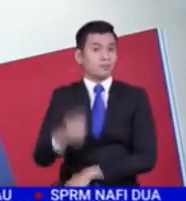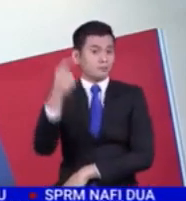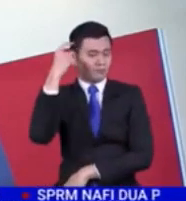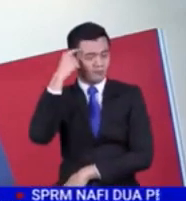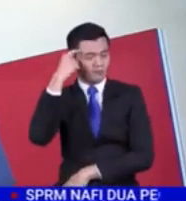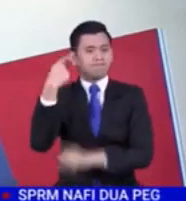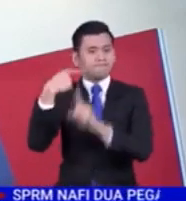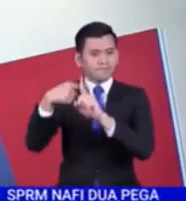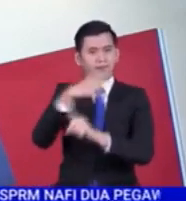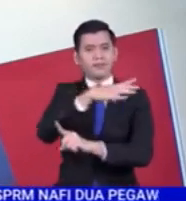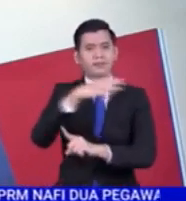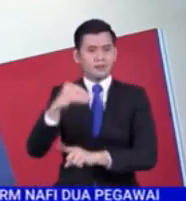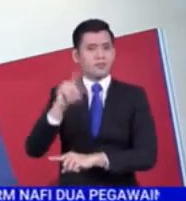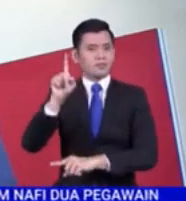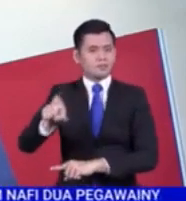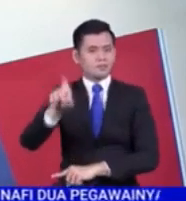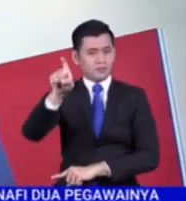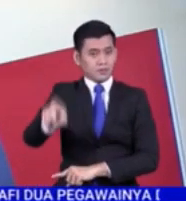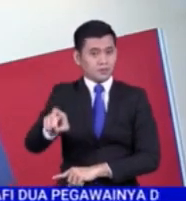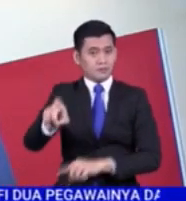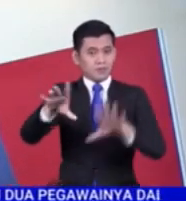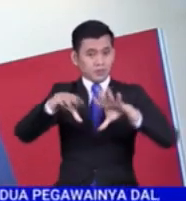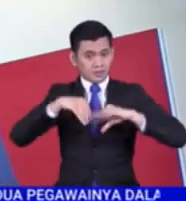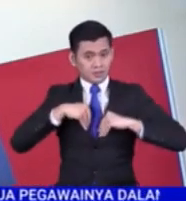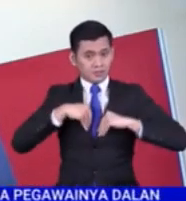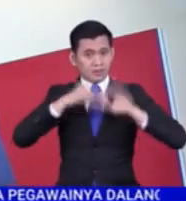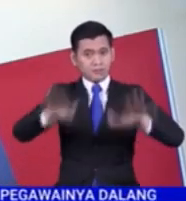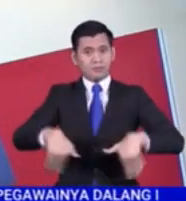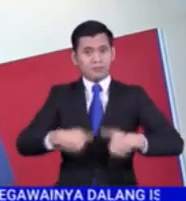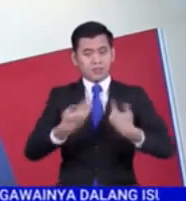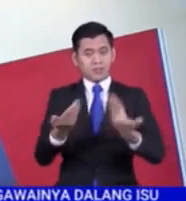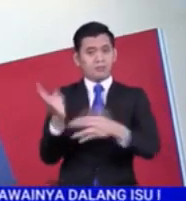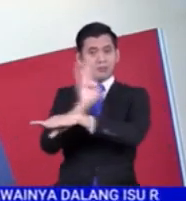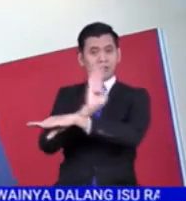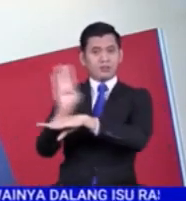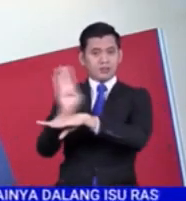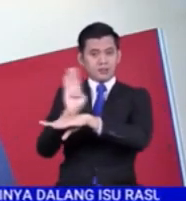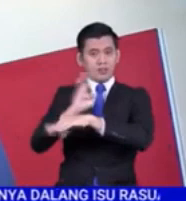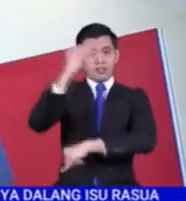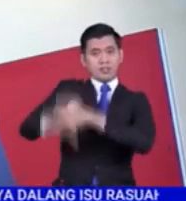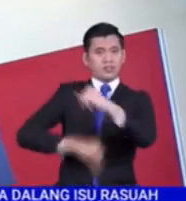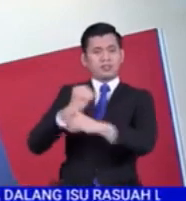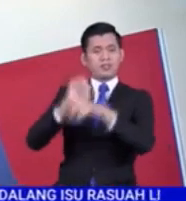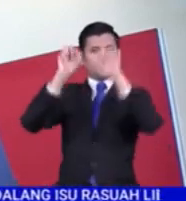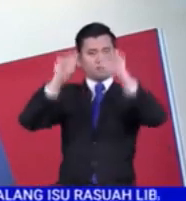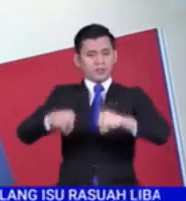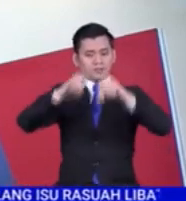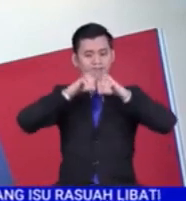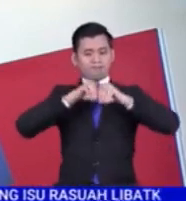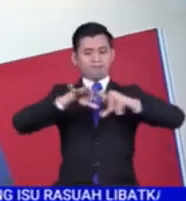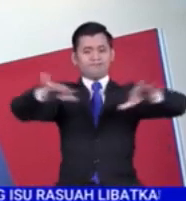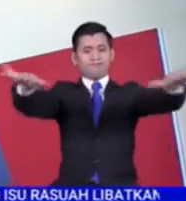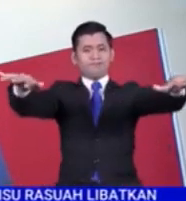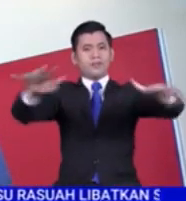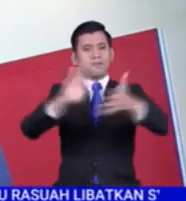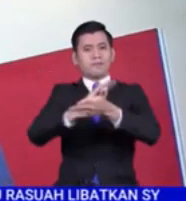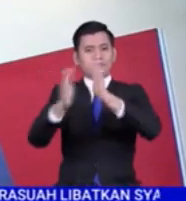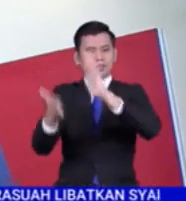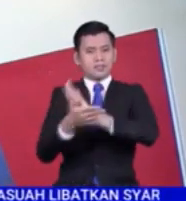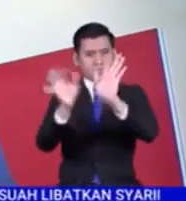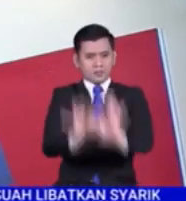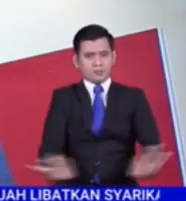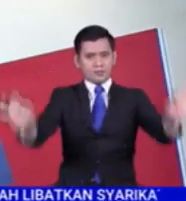dan pengusaha bagaimana pasaran domestik dapat diperkembangkan untuk merangkumi region